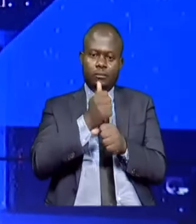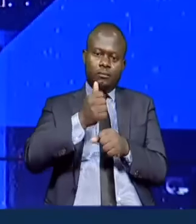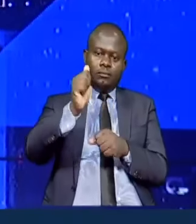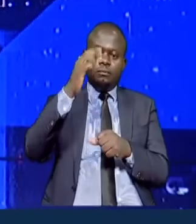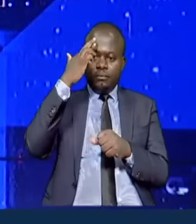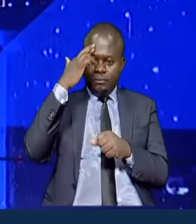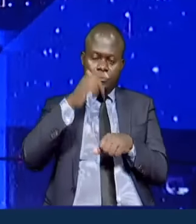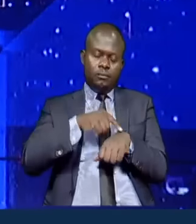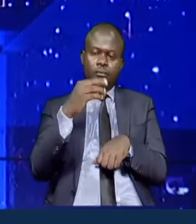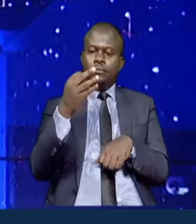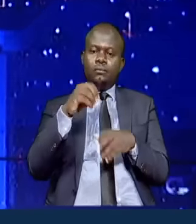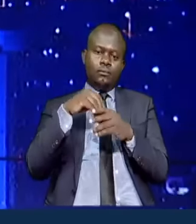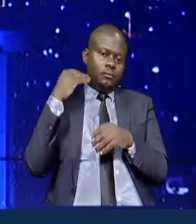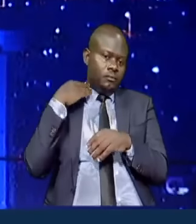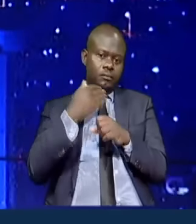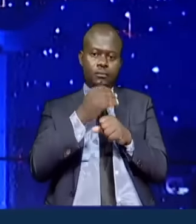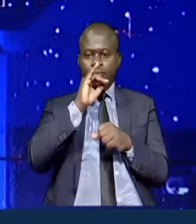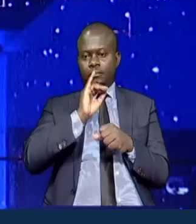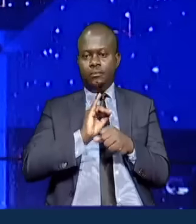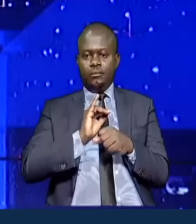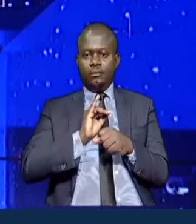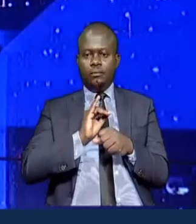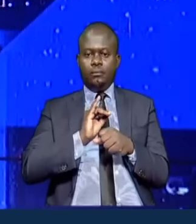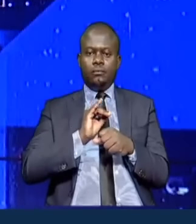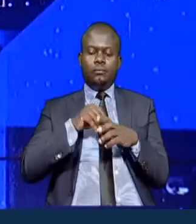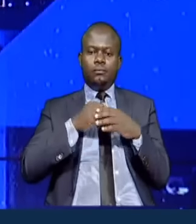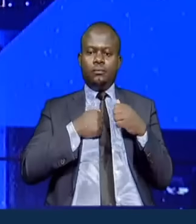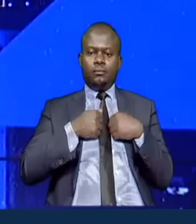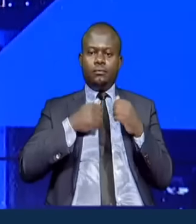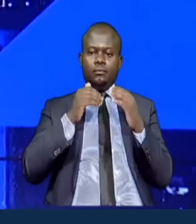byibutse ku nshuro ya 30 Jenoside yakorewe Abatutsi